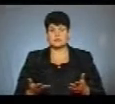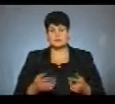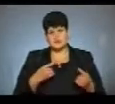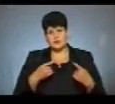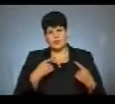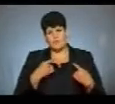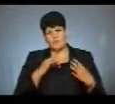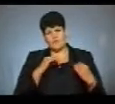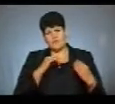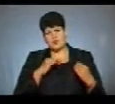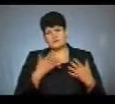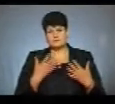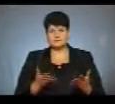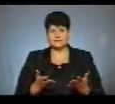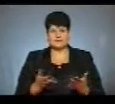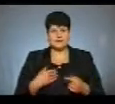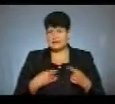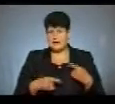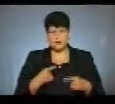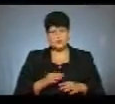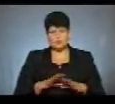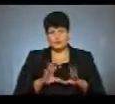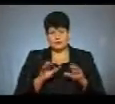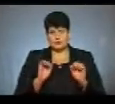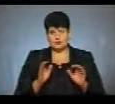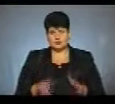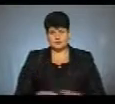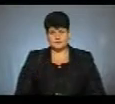ти. Не оспорюю, що може бути.